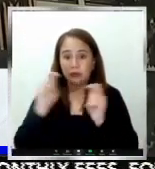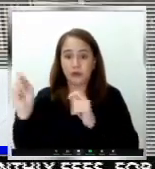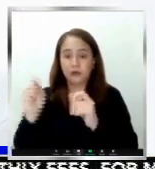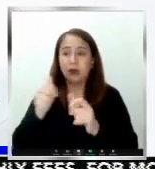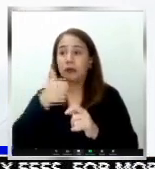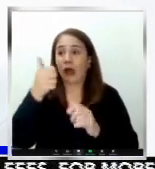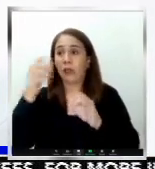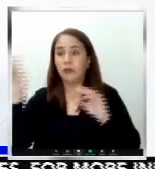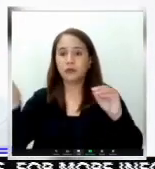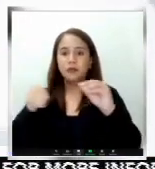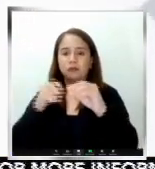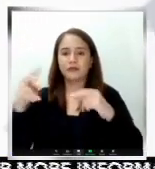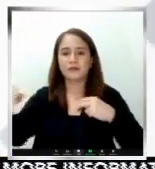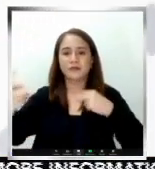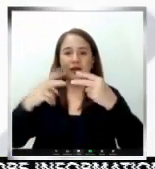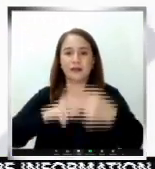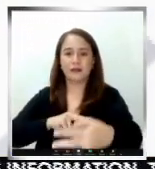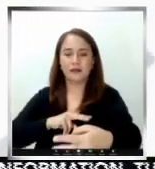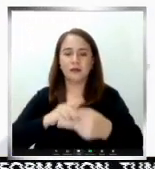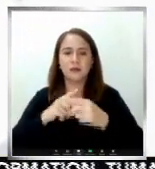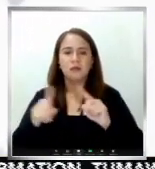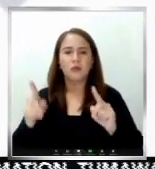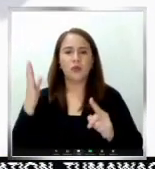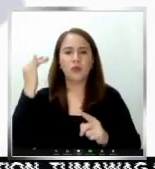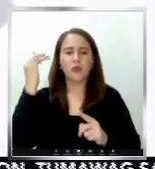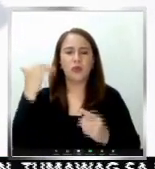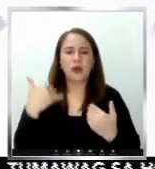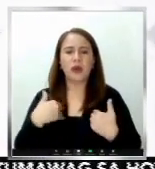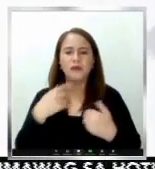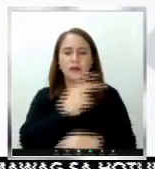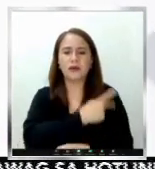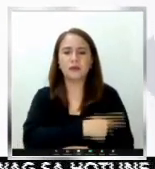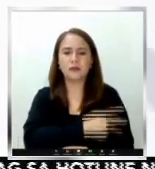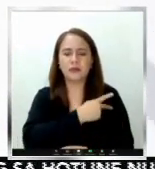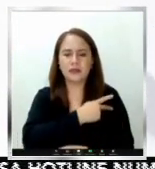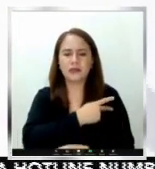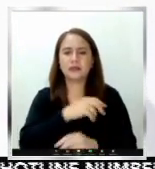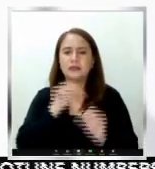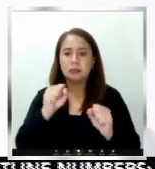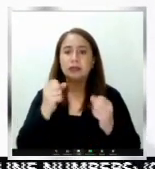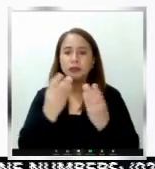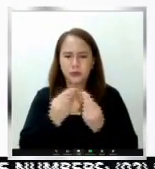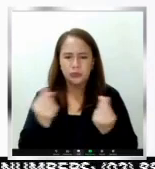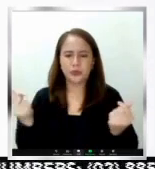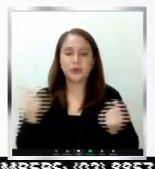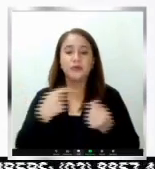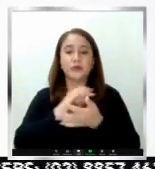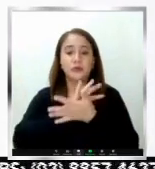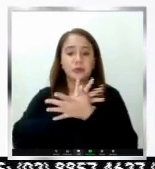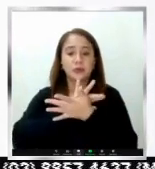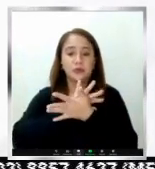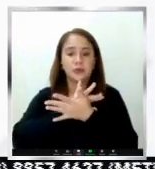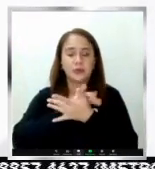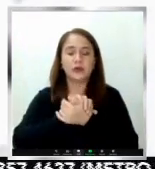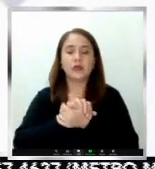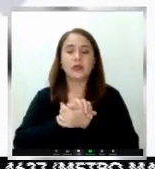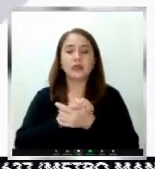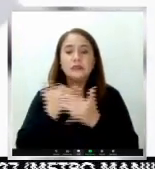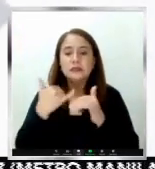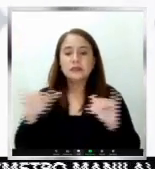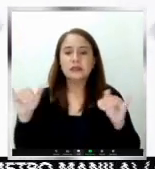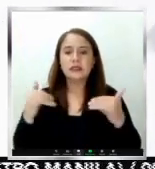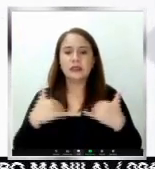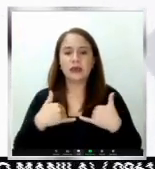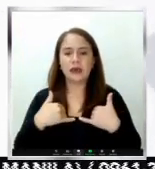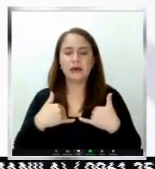ER. Meron po kasi tayong mga pasyente na bagamat nag-recover na from COVID-19, meron pa rin po tayong